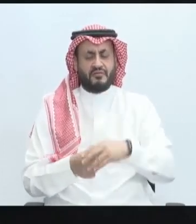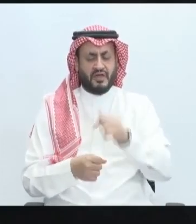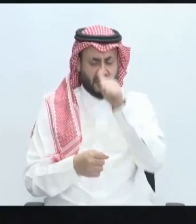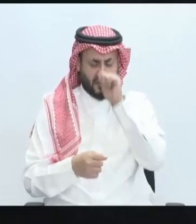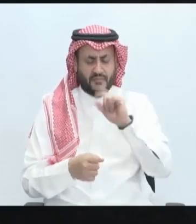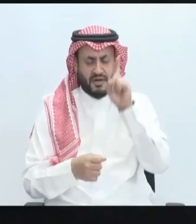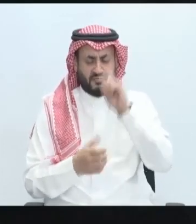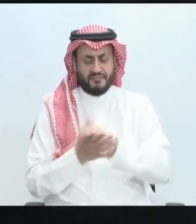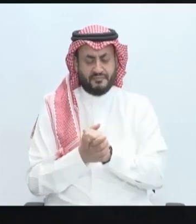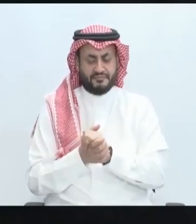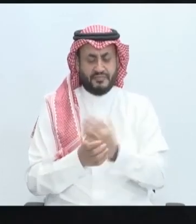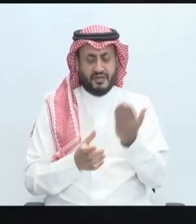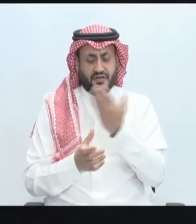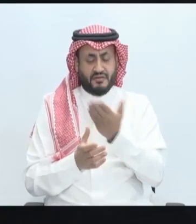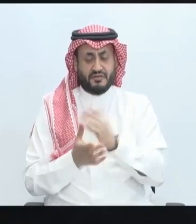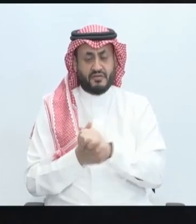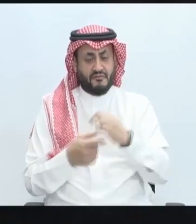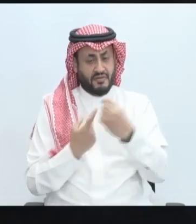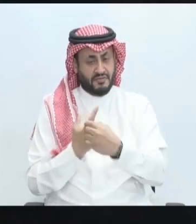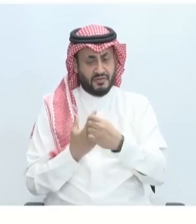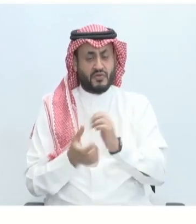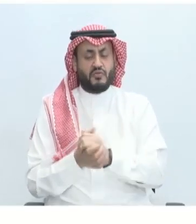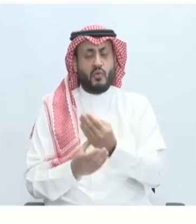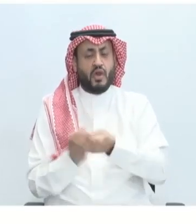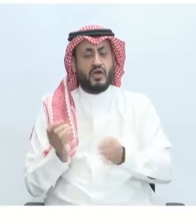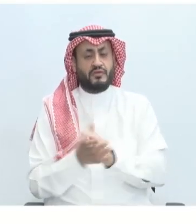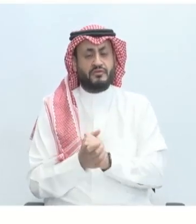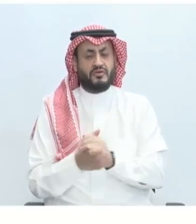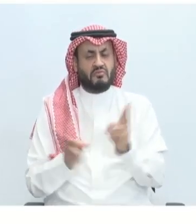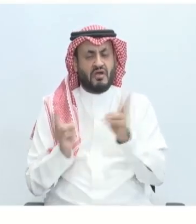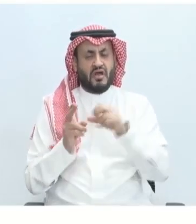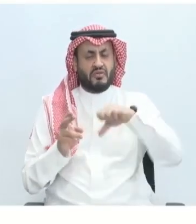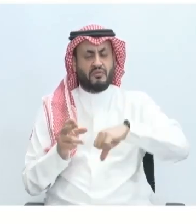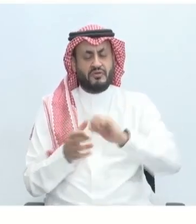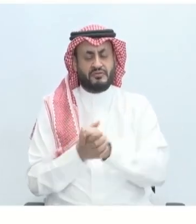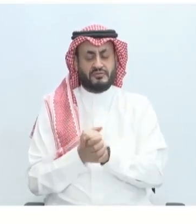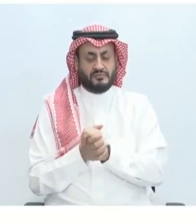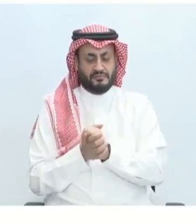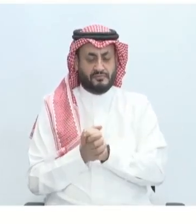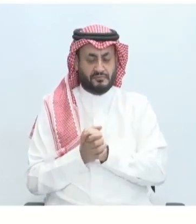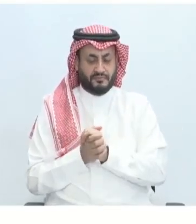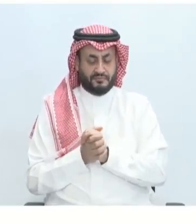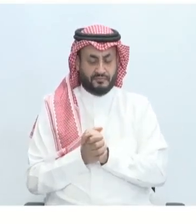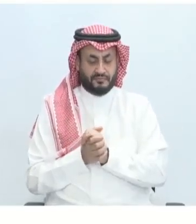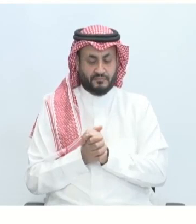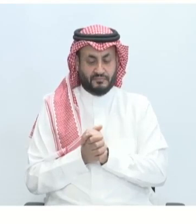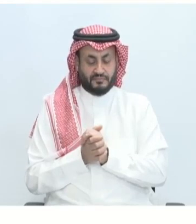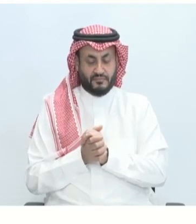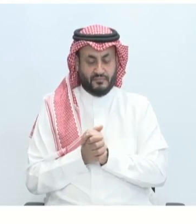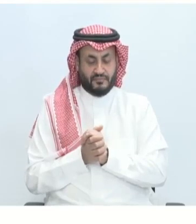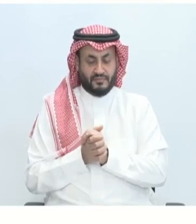عز وجل لهذا قال ان من ازواجكم واولادكم عدوا لكم بانهم يصدون عن سبيل الله و